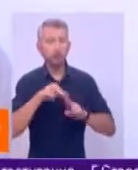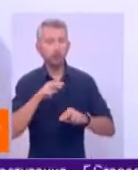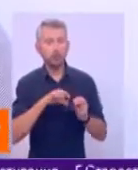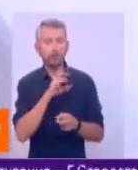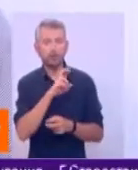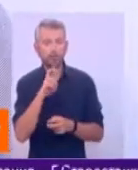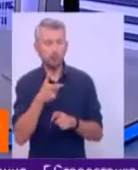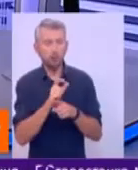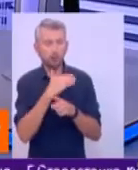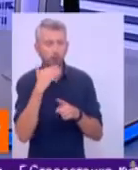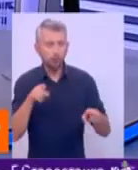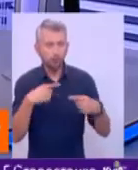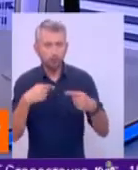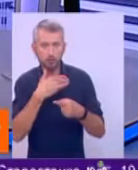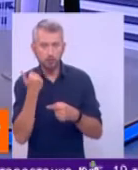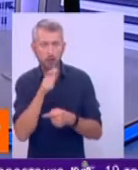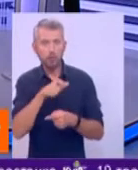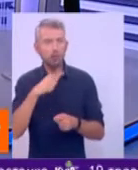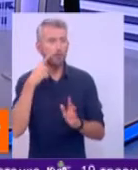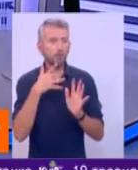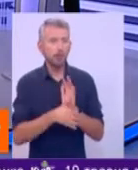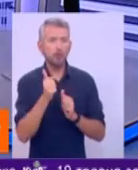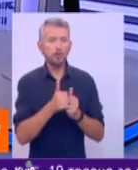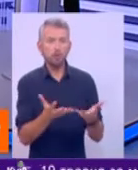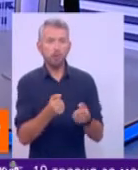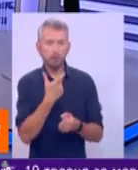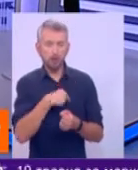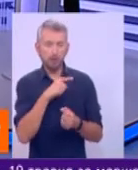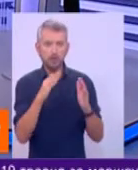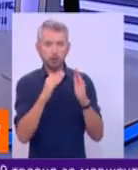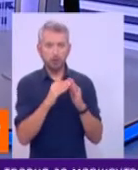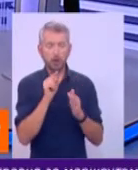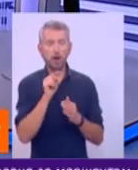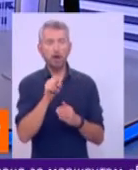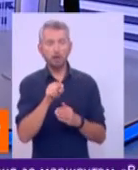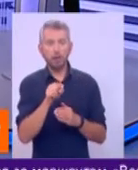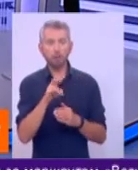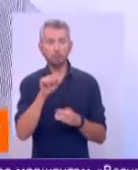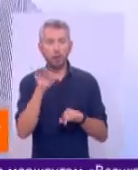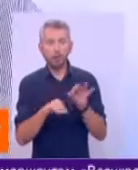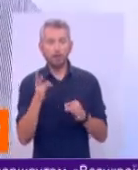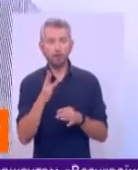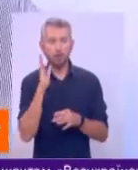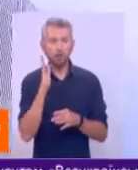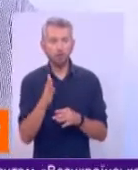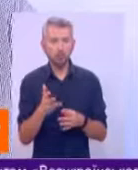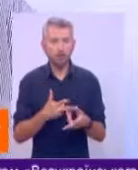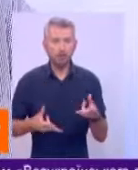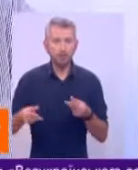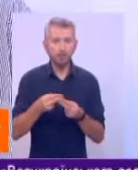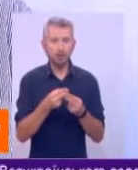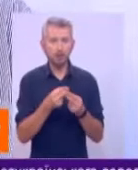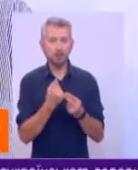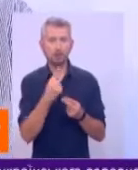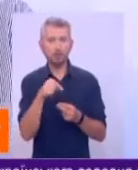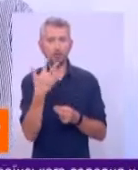ОСББ дуже багато? Бо люди розуміють, часто вони приймуть на себе цей будинок, а там на осінь треба буде десь зібрати 1,5 мільйона гривень,